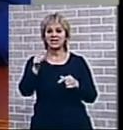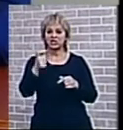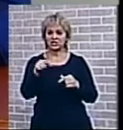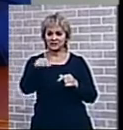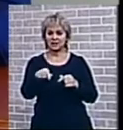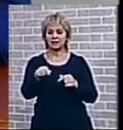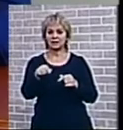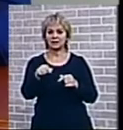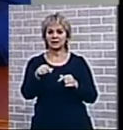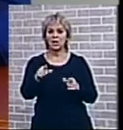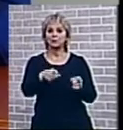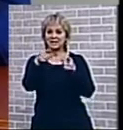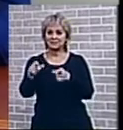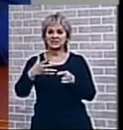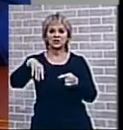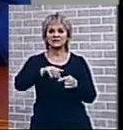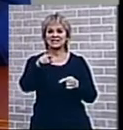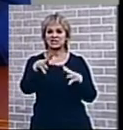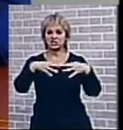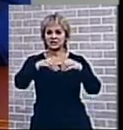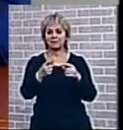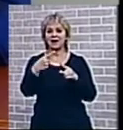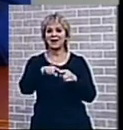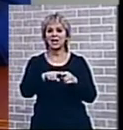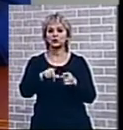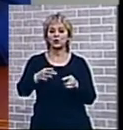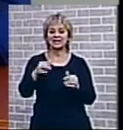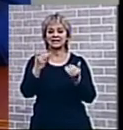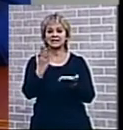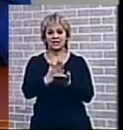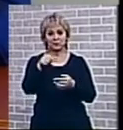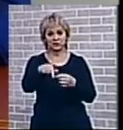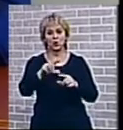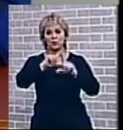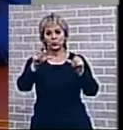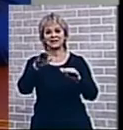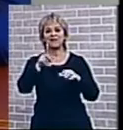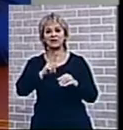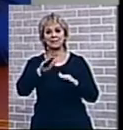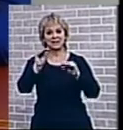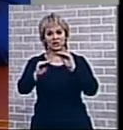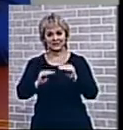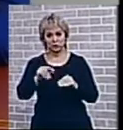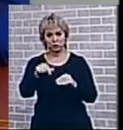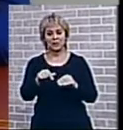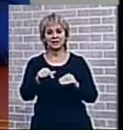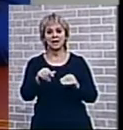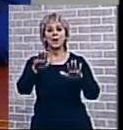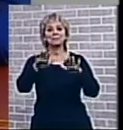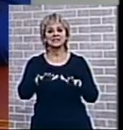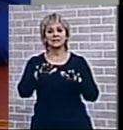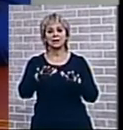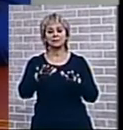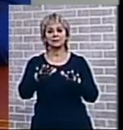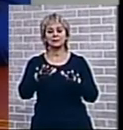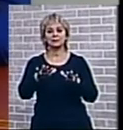недели переместить все те семьи, которые размещены сегодня в пунктах временного размещения, к местам